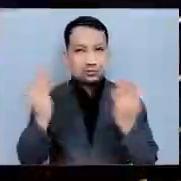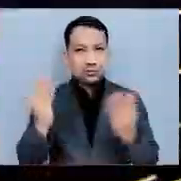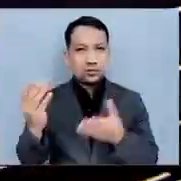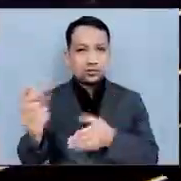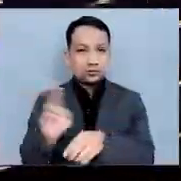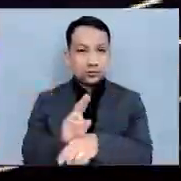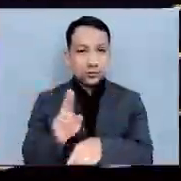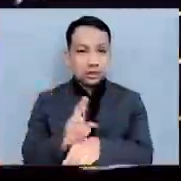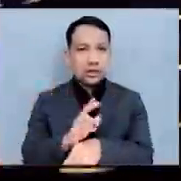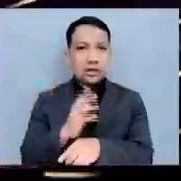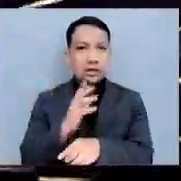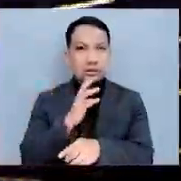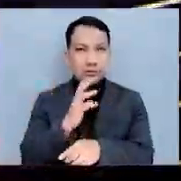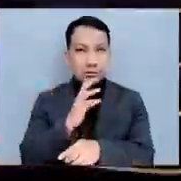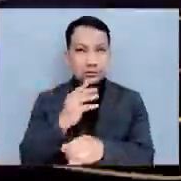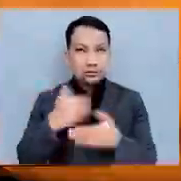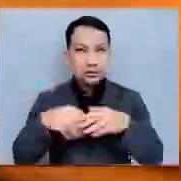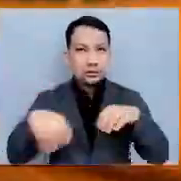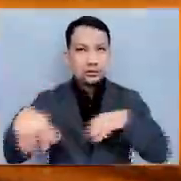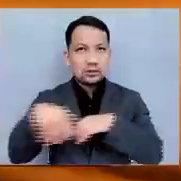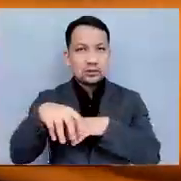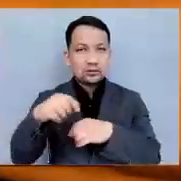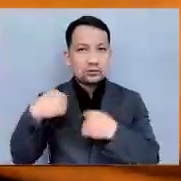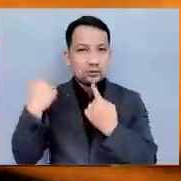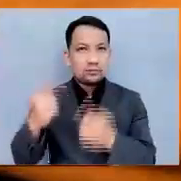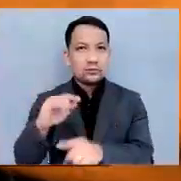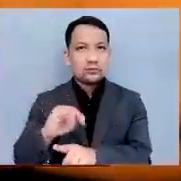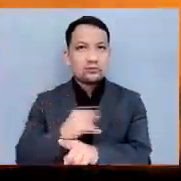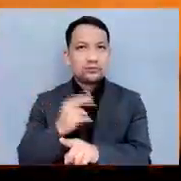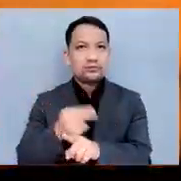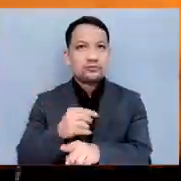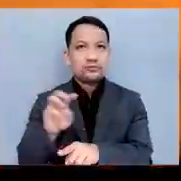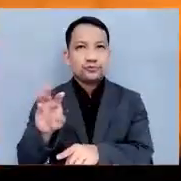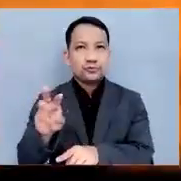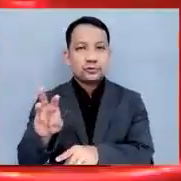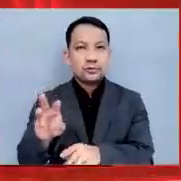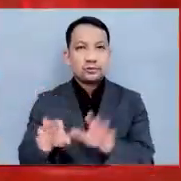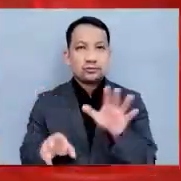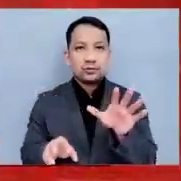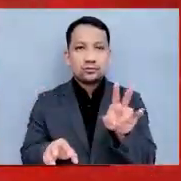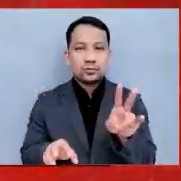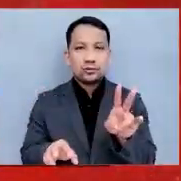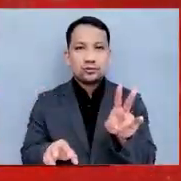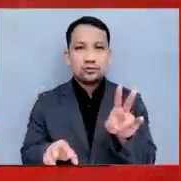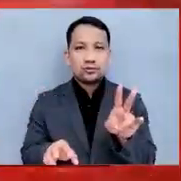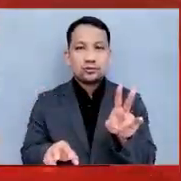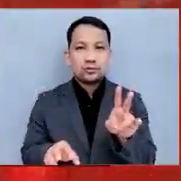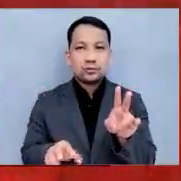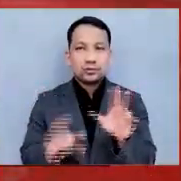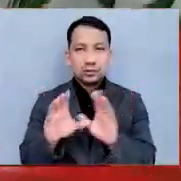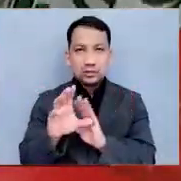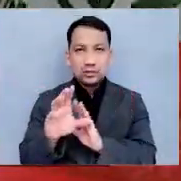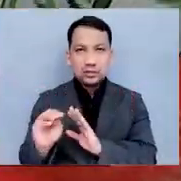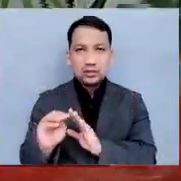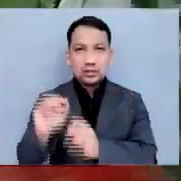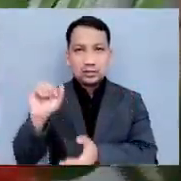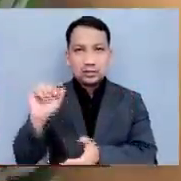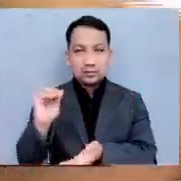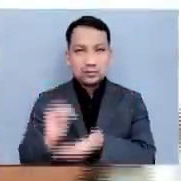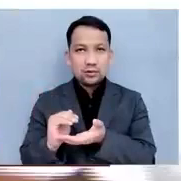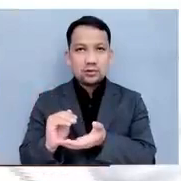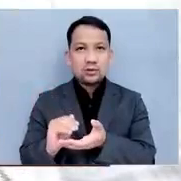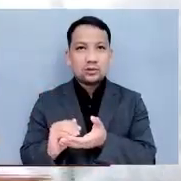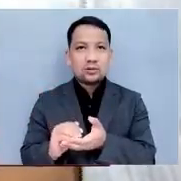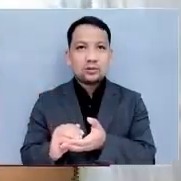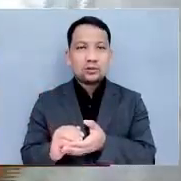Metro Manila at kalapit probinsya simula June 16. Mula 52 cubic meters per second, mababawasan ng 2 cubic